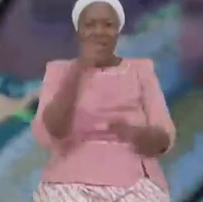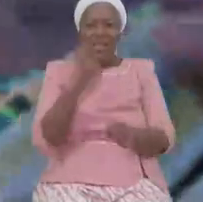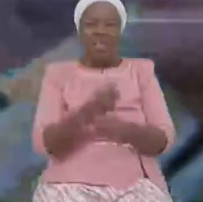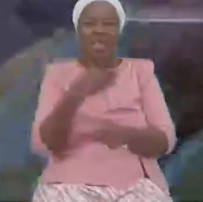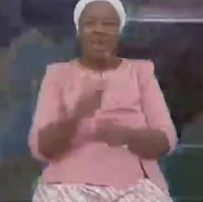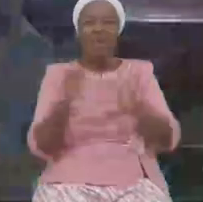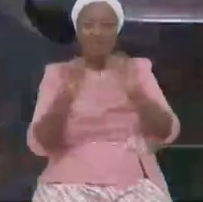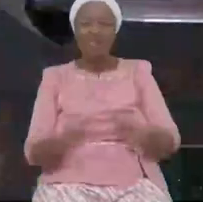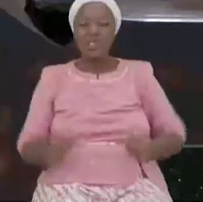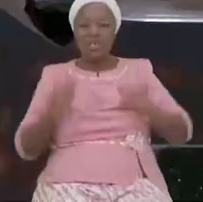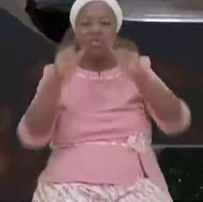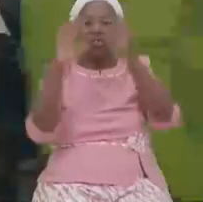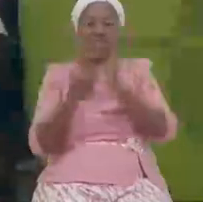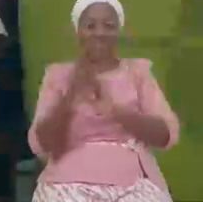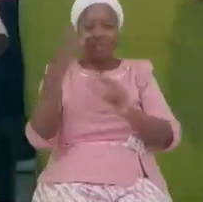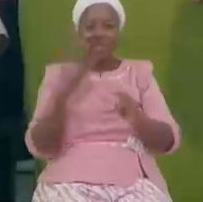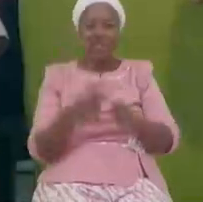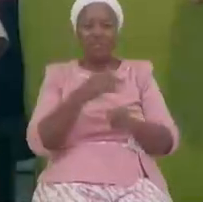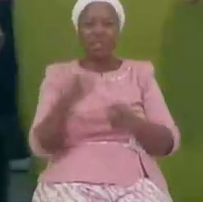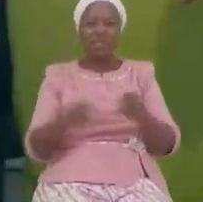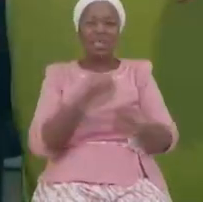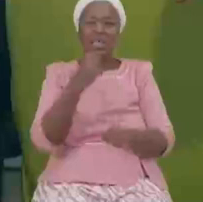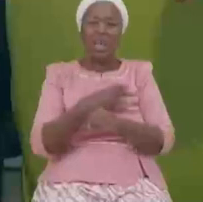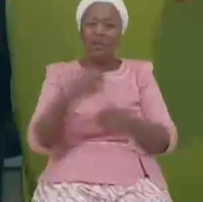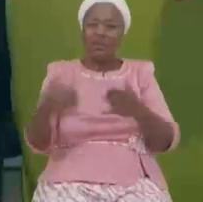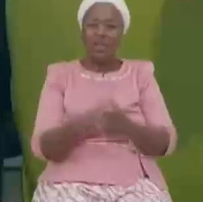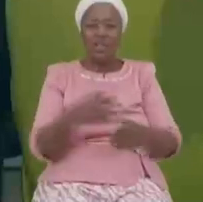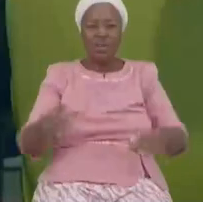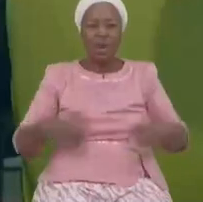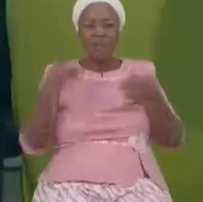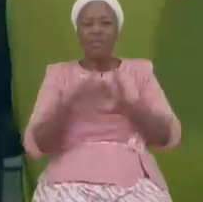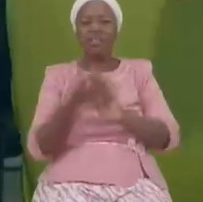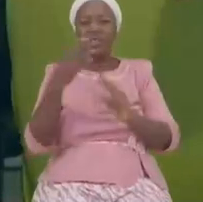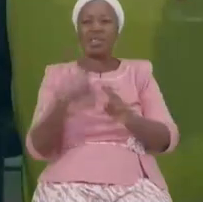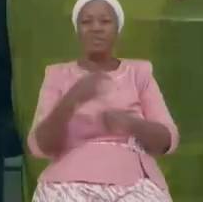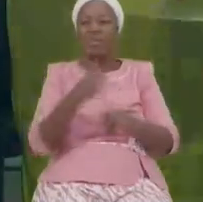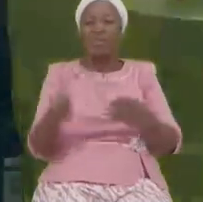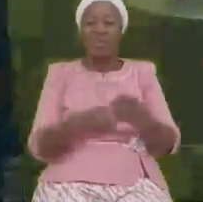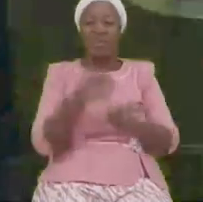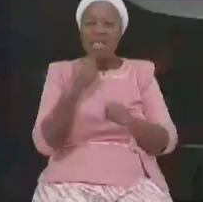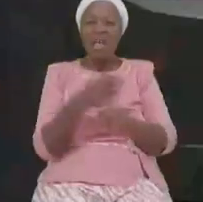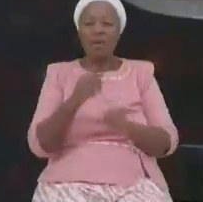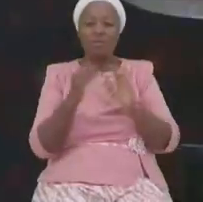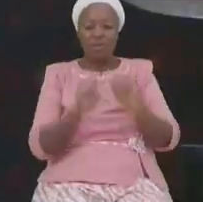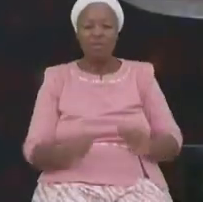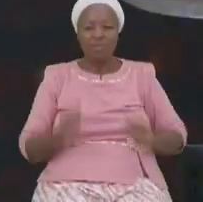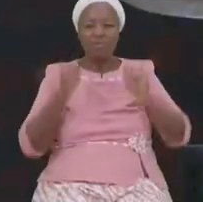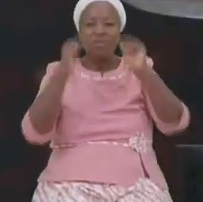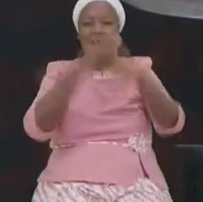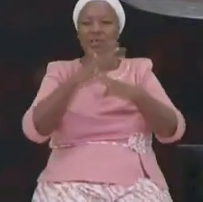consécration, une année de nouvelle vie, une année d'engagement total au